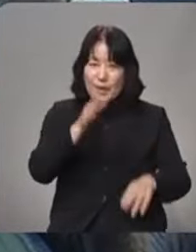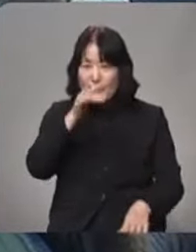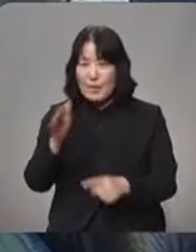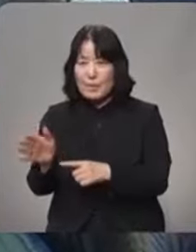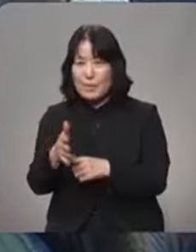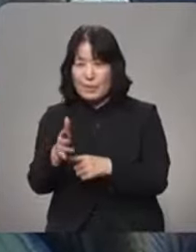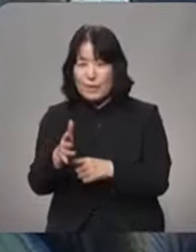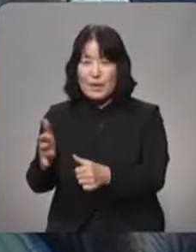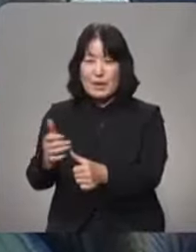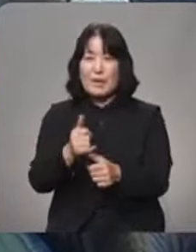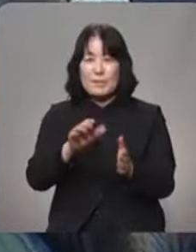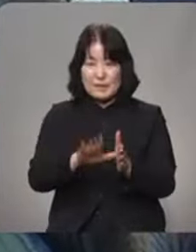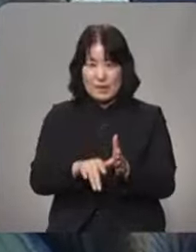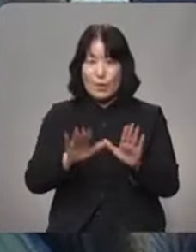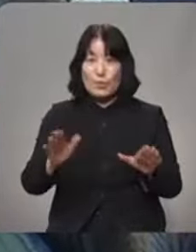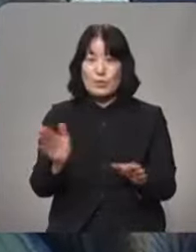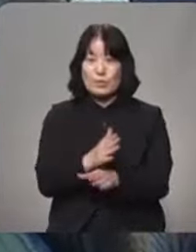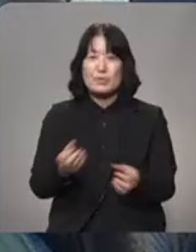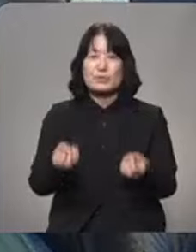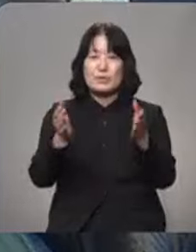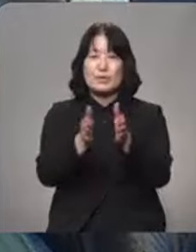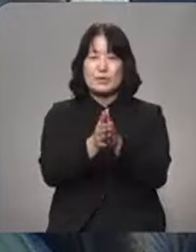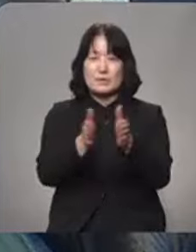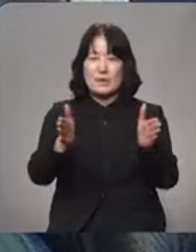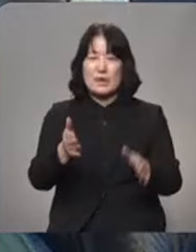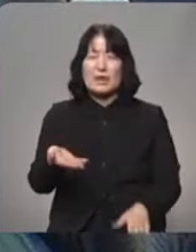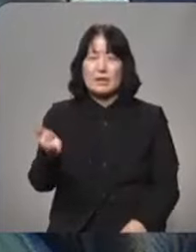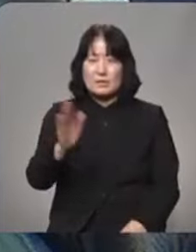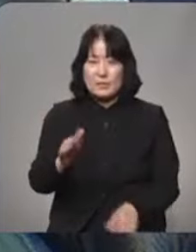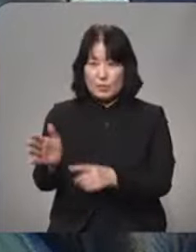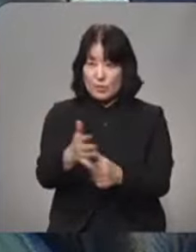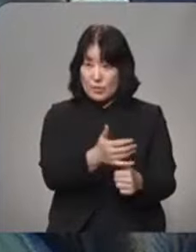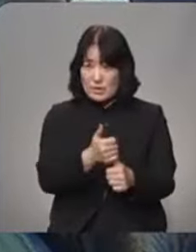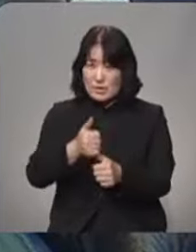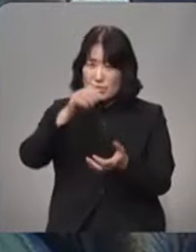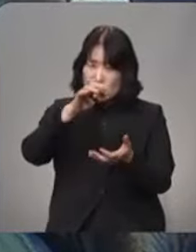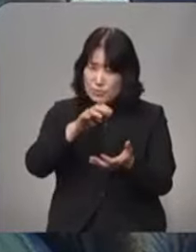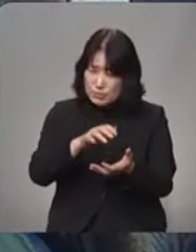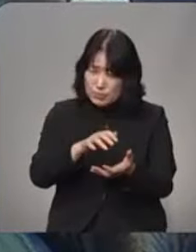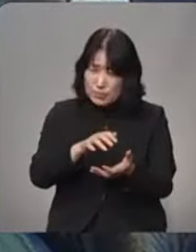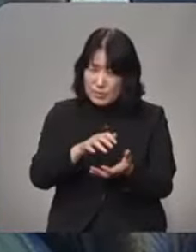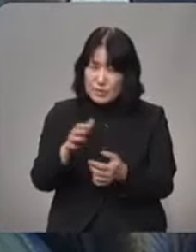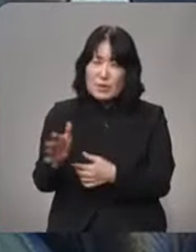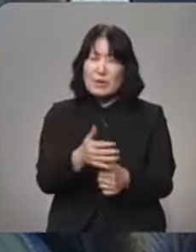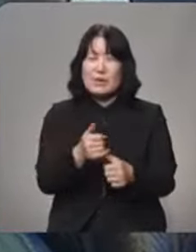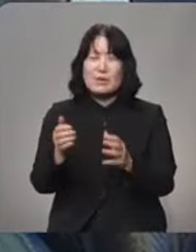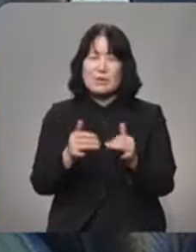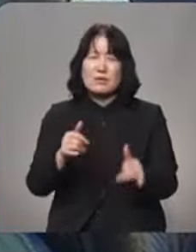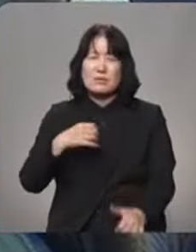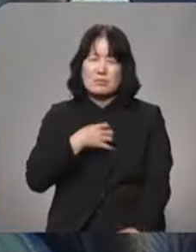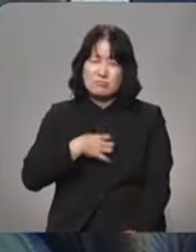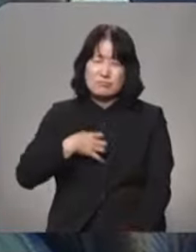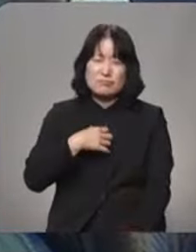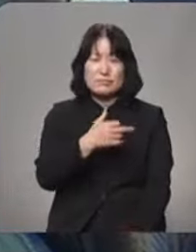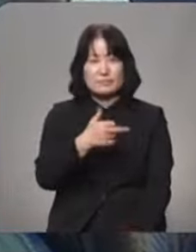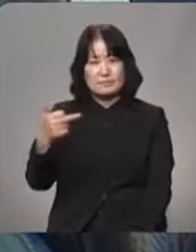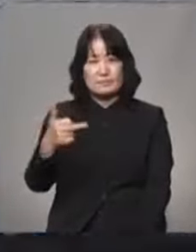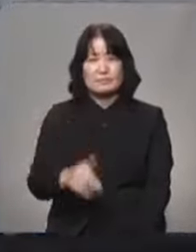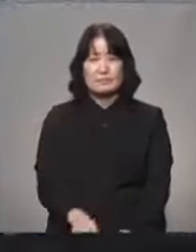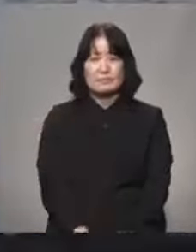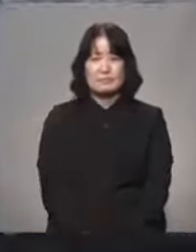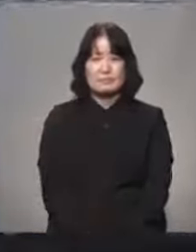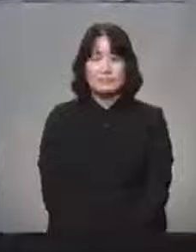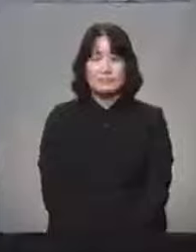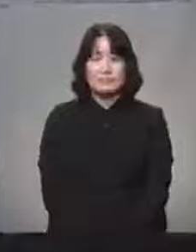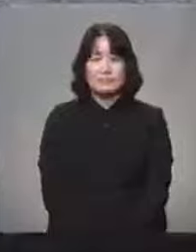축제도 시작됐습니다. 하지만 어획량이 크게 줄어 어민들의 근심이 깊어지고 있습니다. 조현주 기자가 보도합니다.